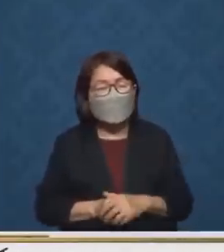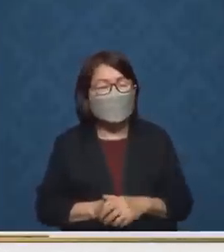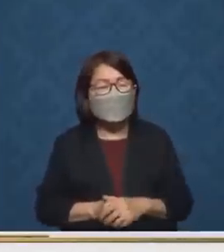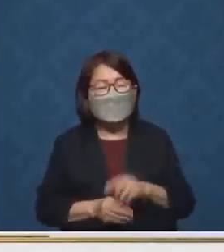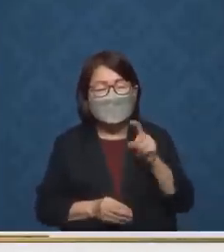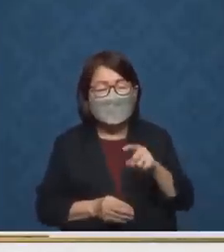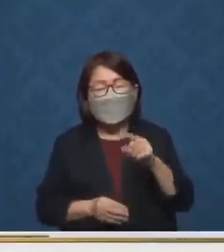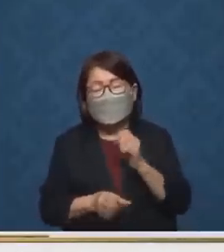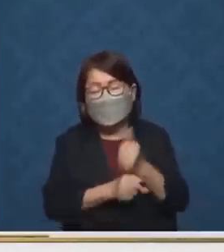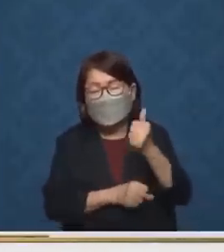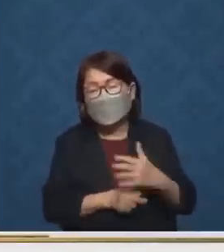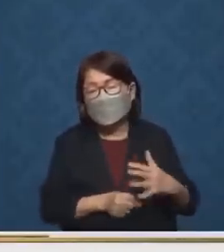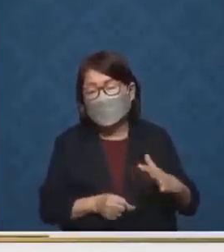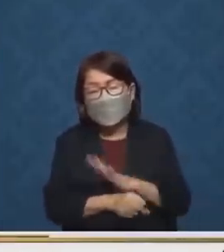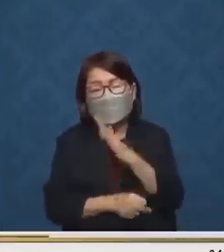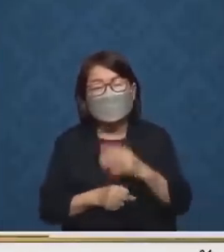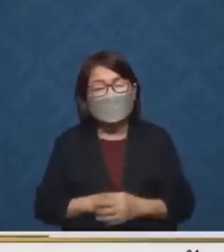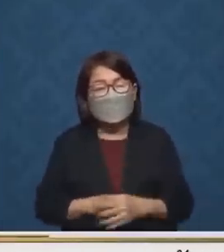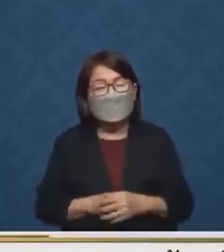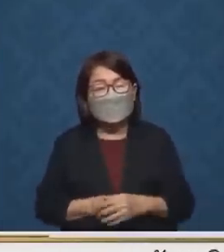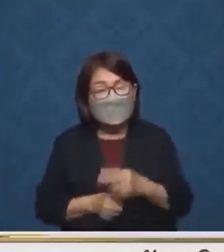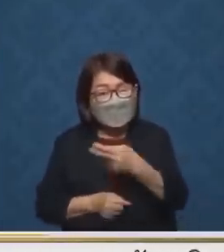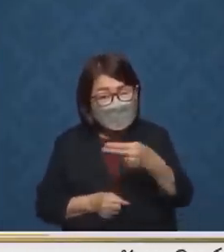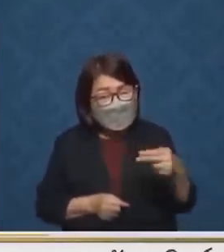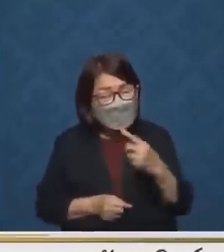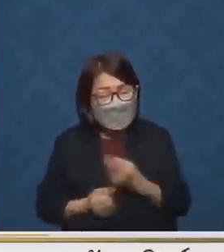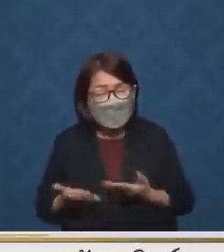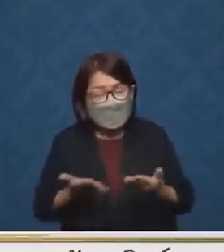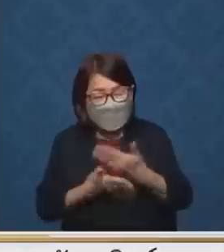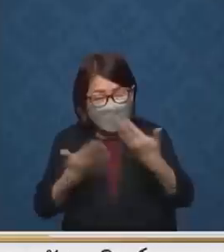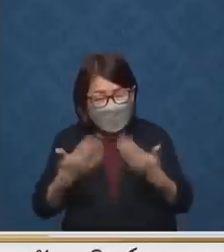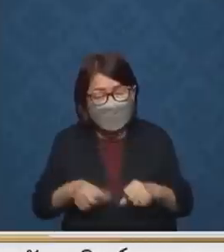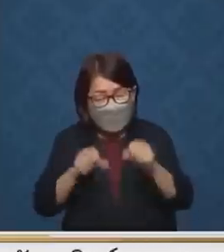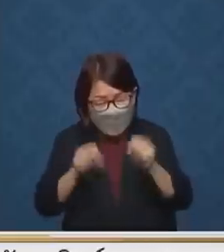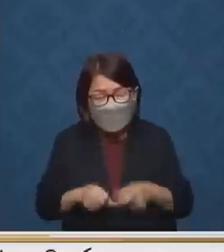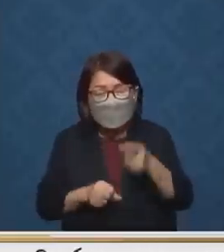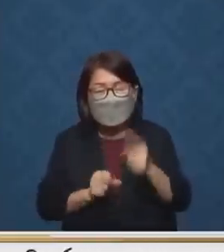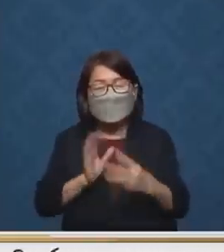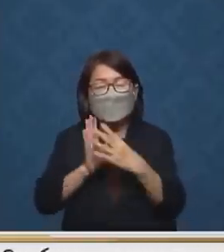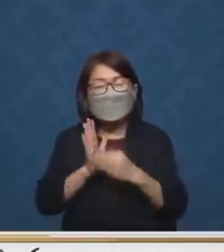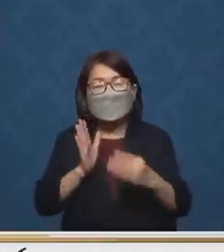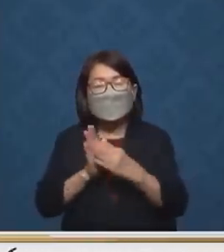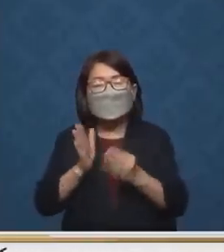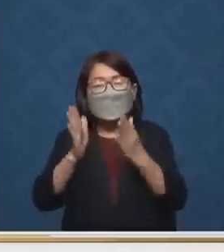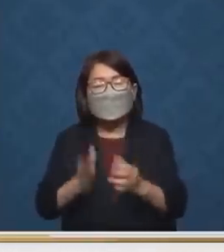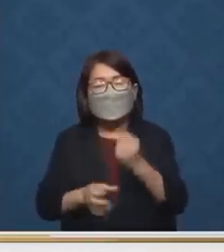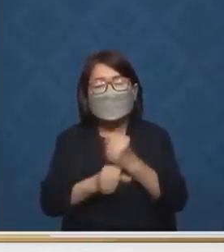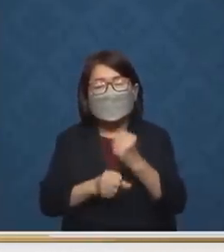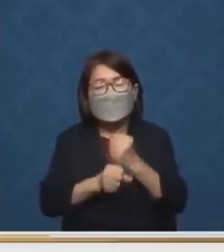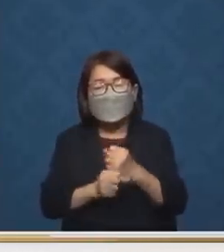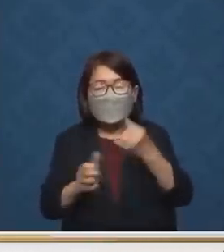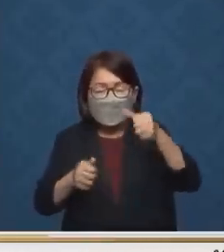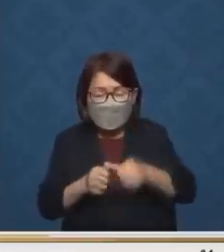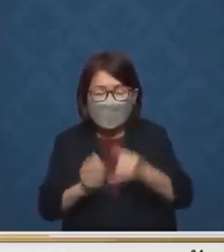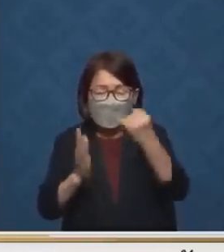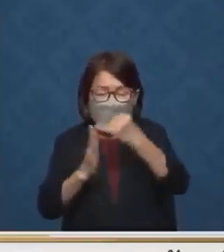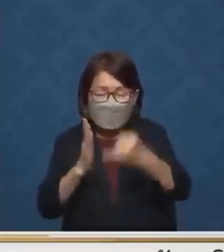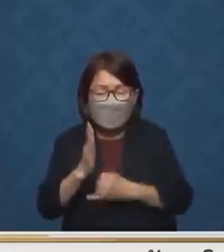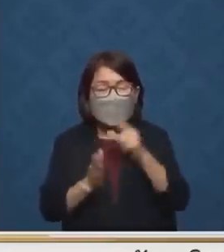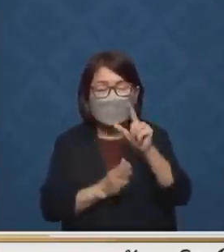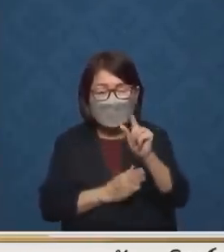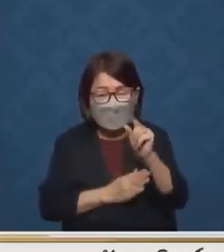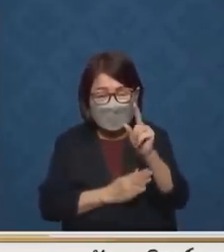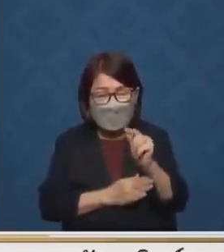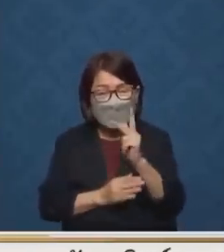บอกว่าพิจินาแล้วเห็นสมควรใหจดกรมให้คามรู้เจานที่ งอรกมน. ภาค 2 ทั้ 20จัหวัดเผื่อยปริบัติงาน